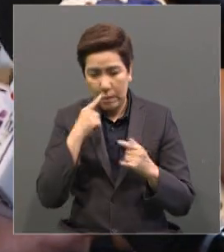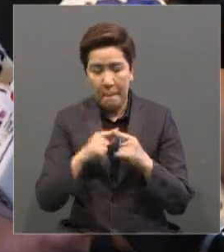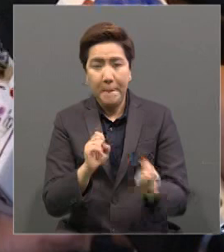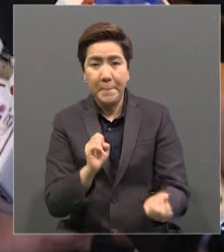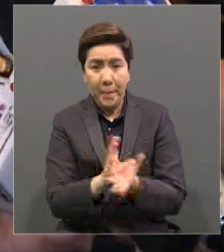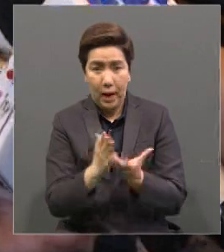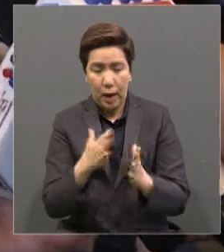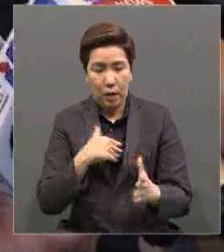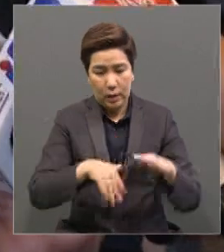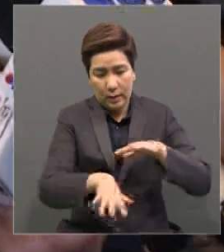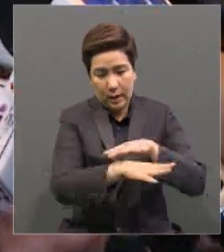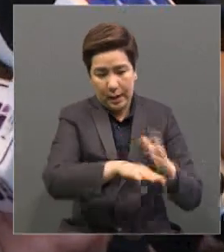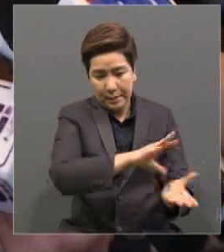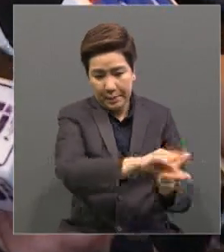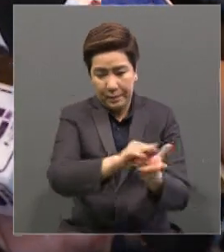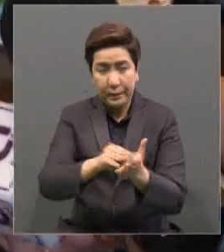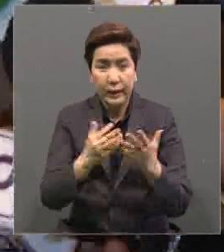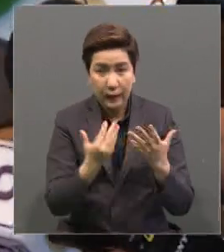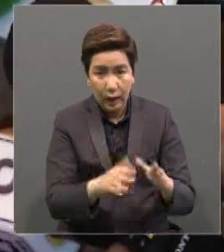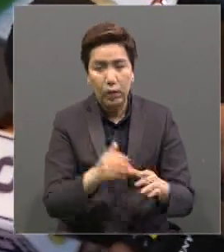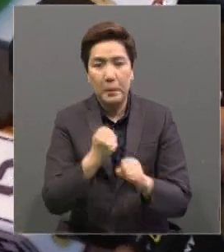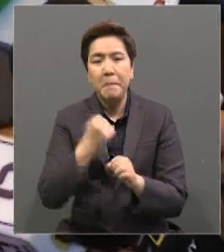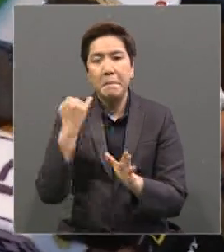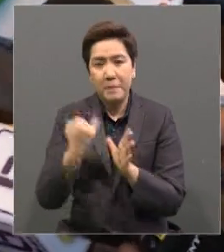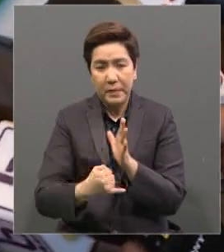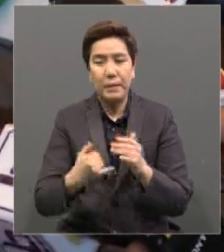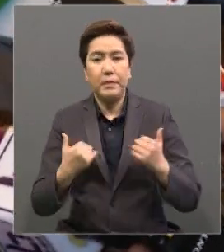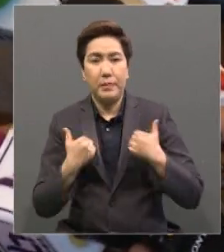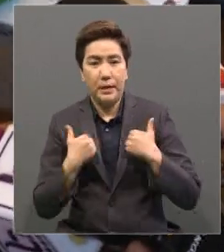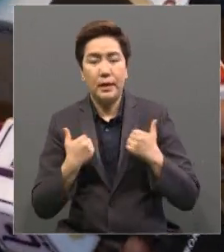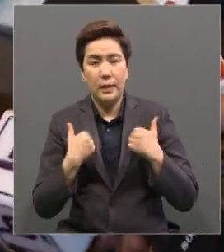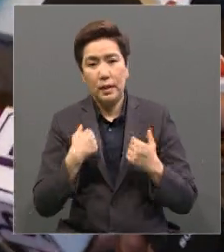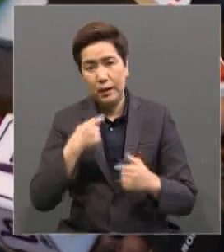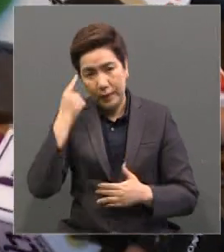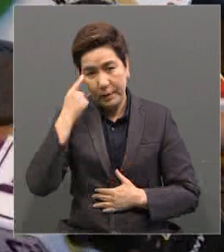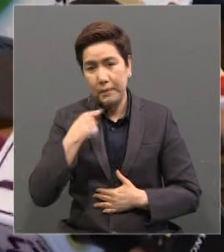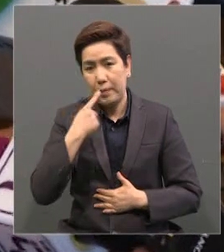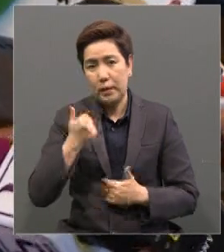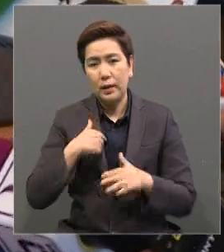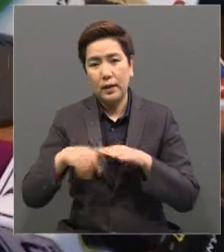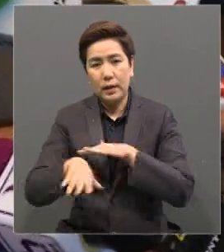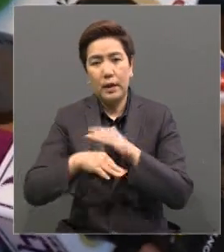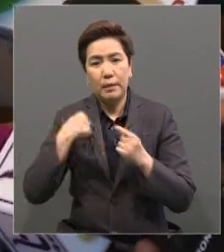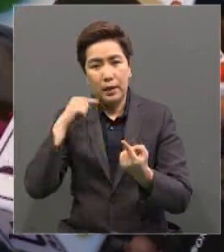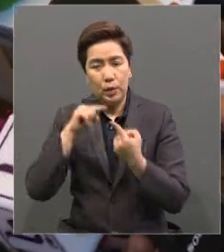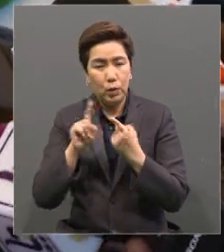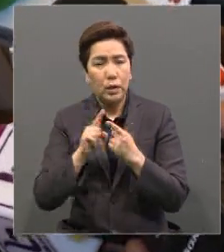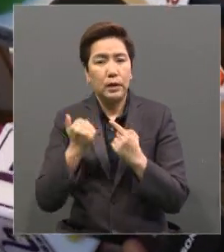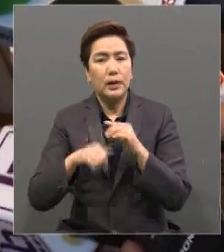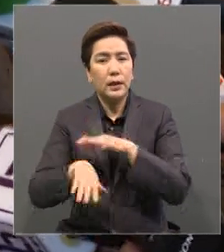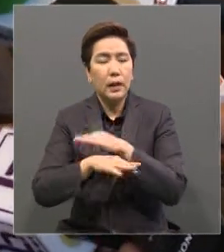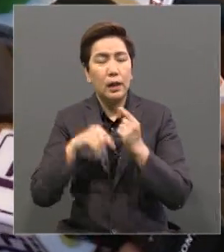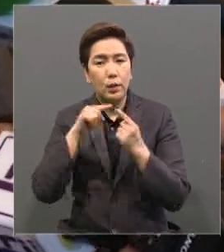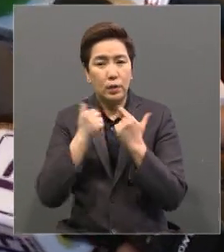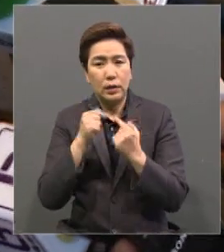ขึ้นแล้วเรารวบรวมพยานหลักฐานแล้วพบว่ามีการทำความผิดเกิดขึ้นแล้วก็เราก็ได้เพียงแต่ หลักฐานบางส่วนแล้วก็หลักฐานของ